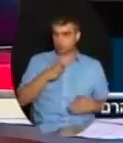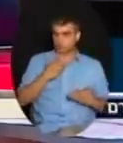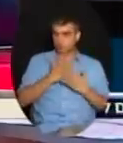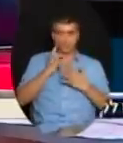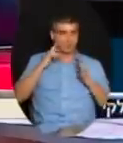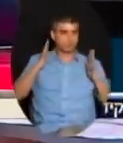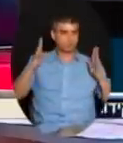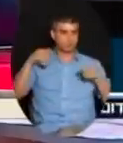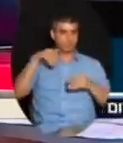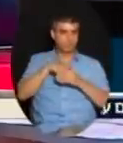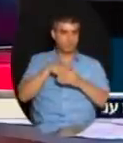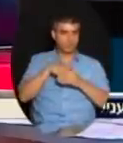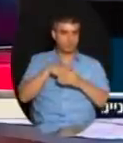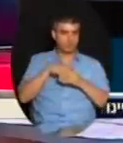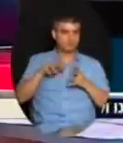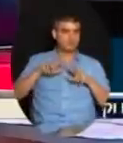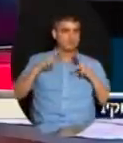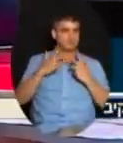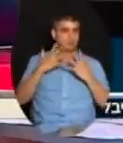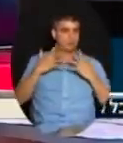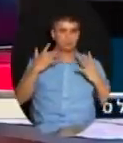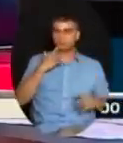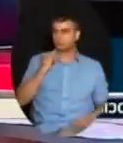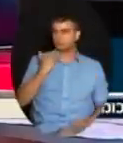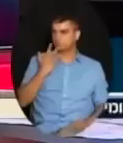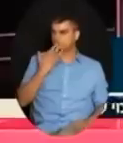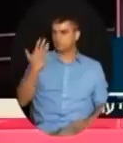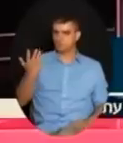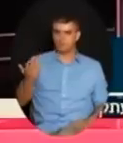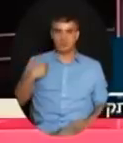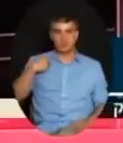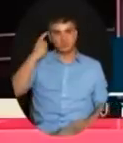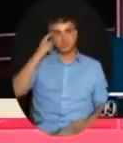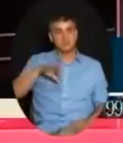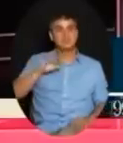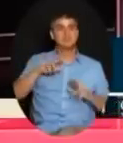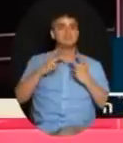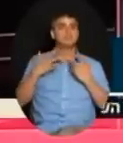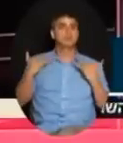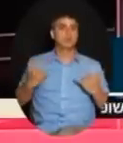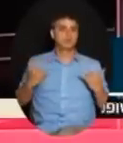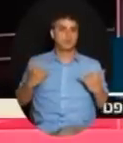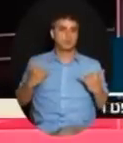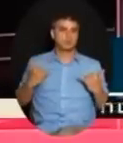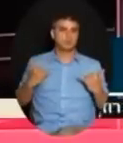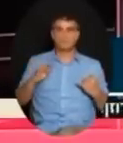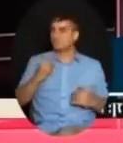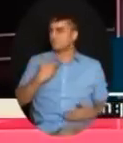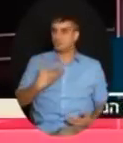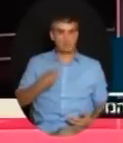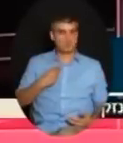כבר הד בתוך מערכות ציבוריות רחבות? בוודאי. אני חושבת שנבחרי ציבור היום, אם אין